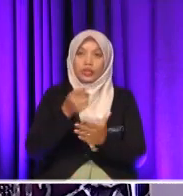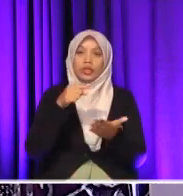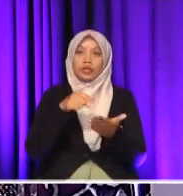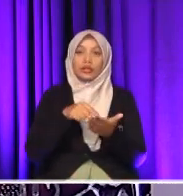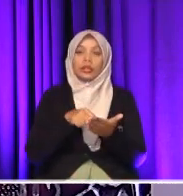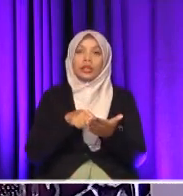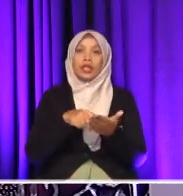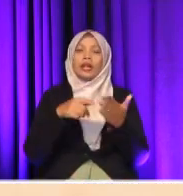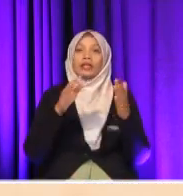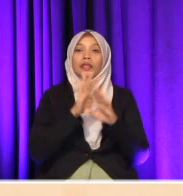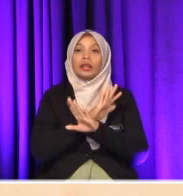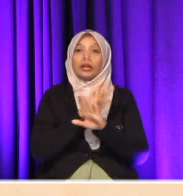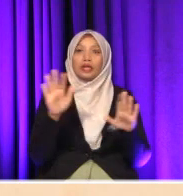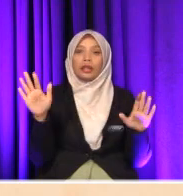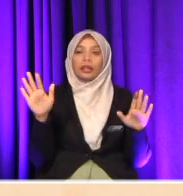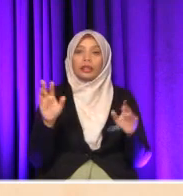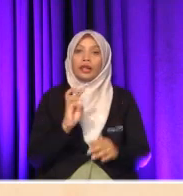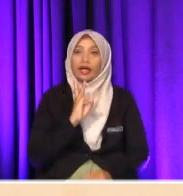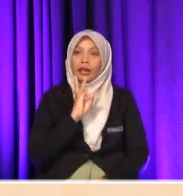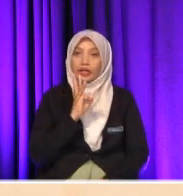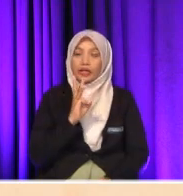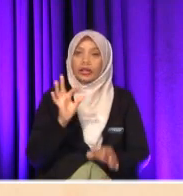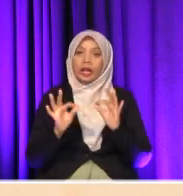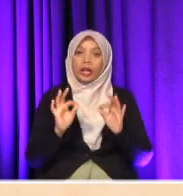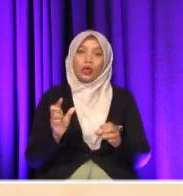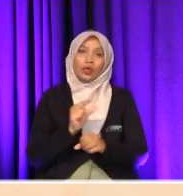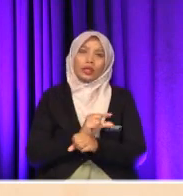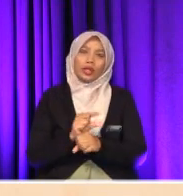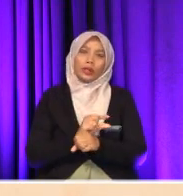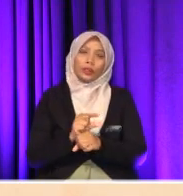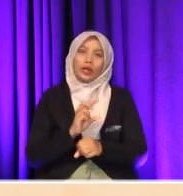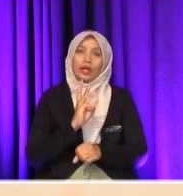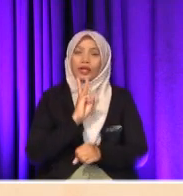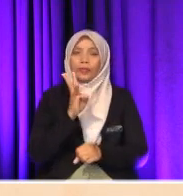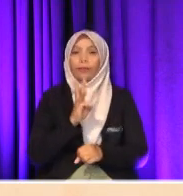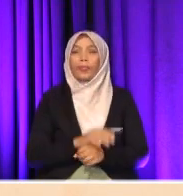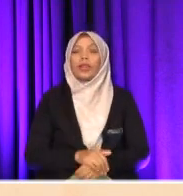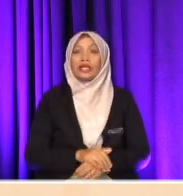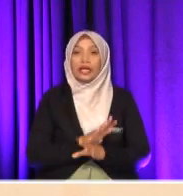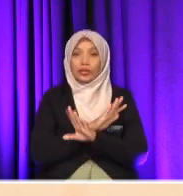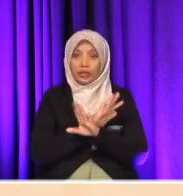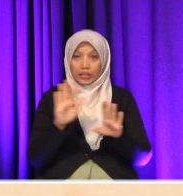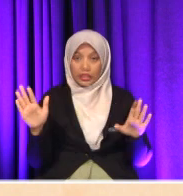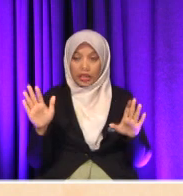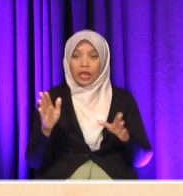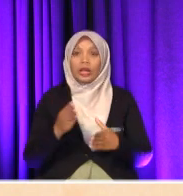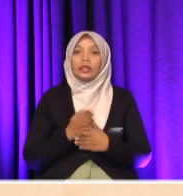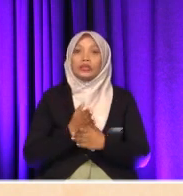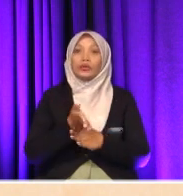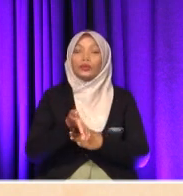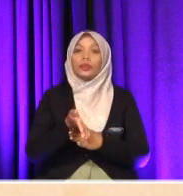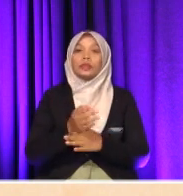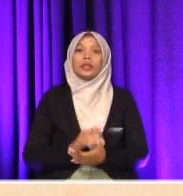tiada bakalan Air jika berlaku gangguan air Gimana kalau sistem tidak terus bakalan